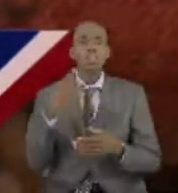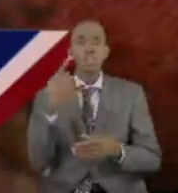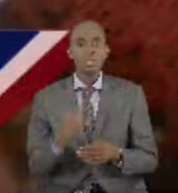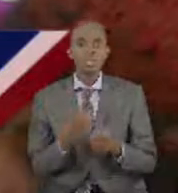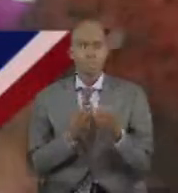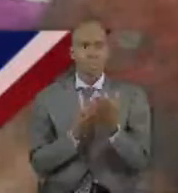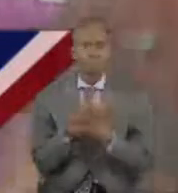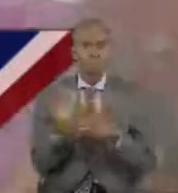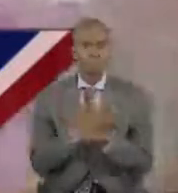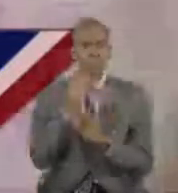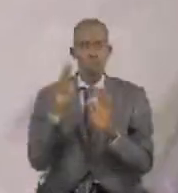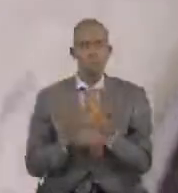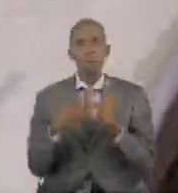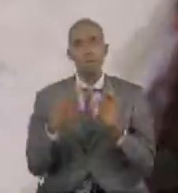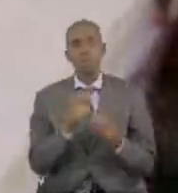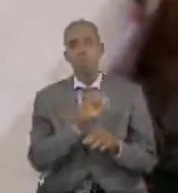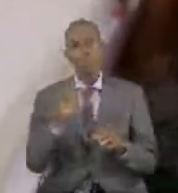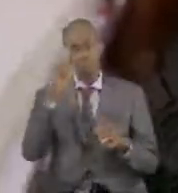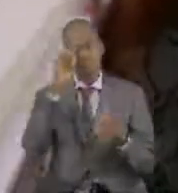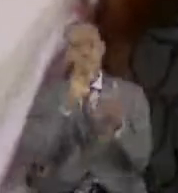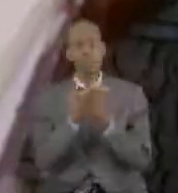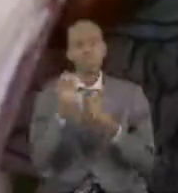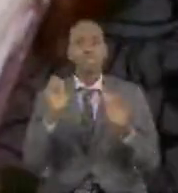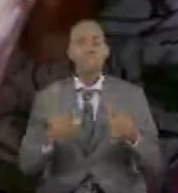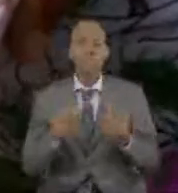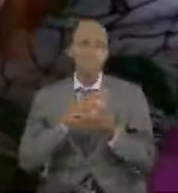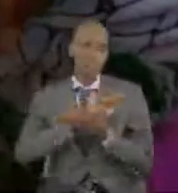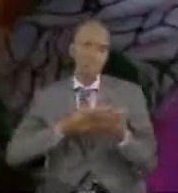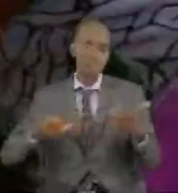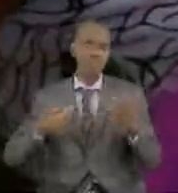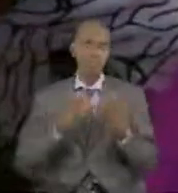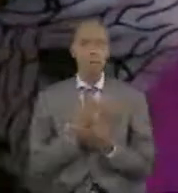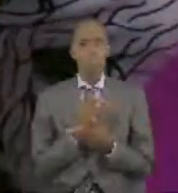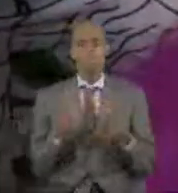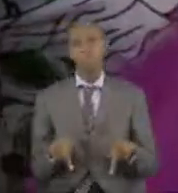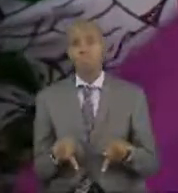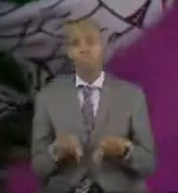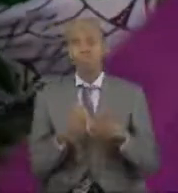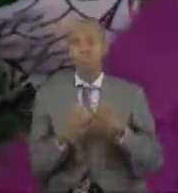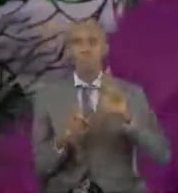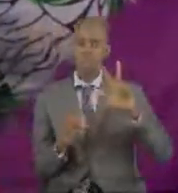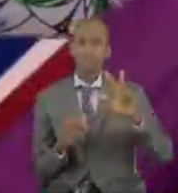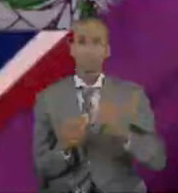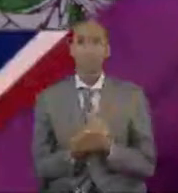véracité d'un saint fiable est lavée.